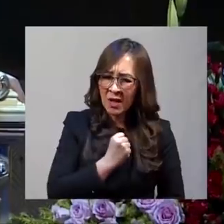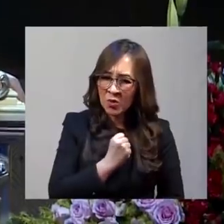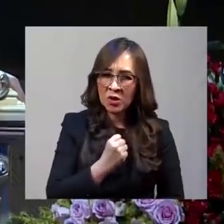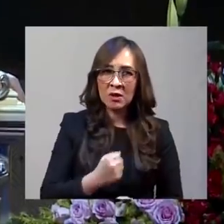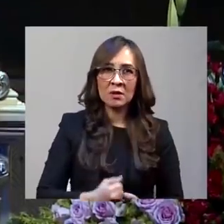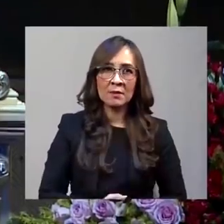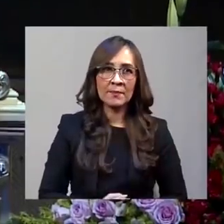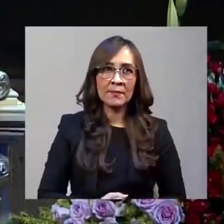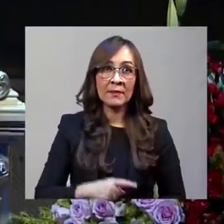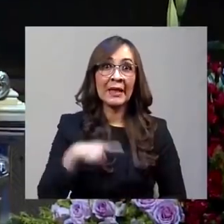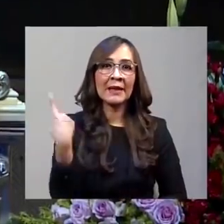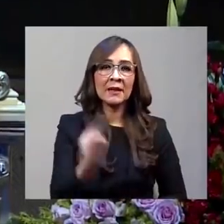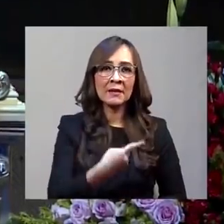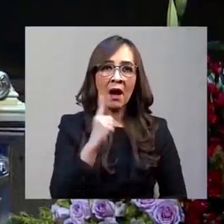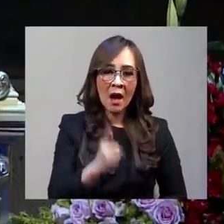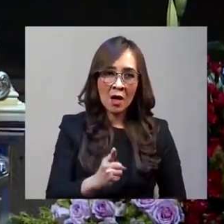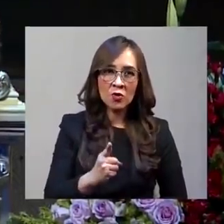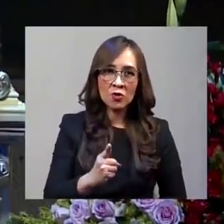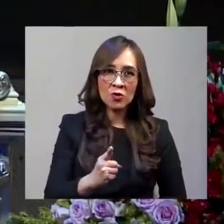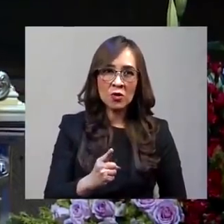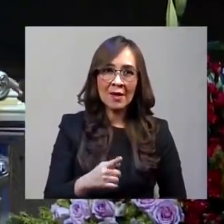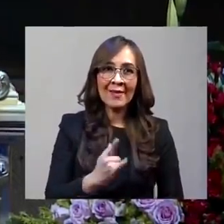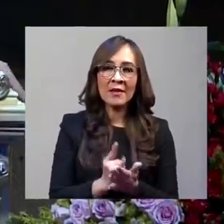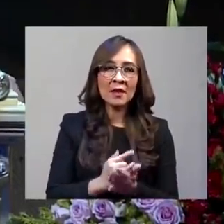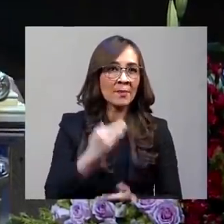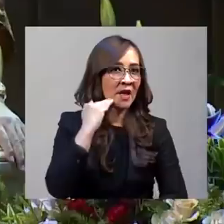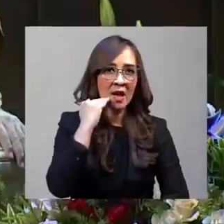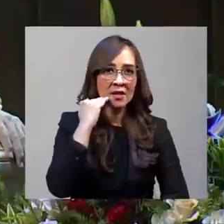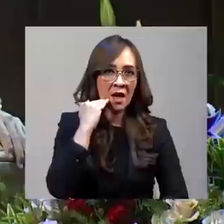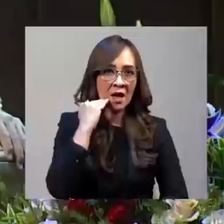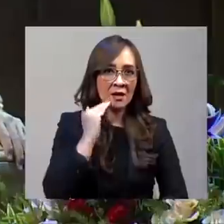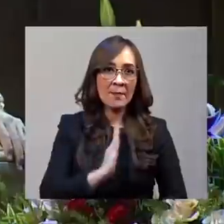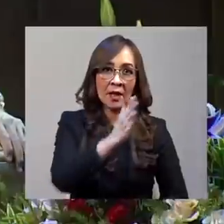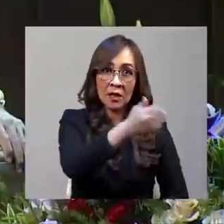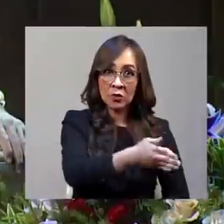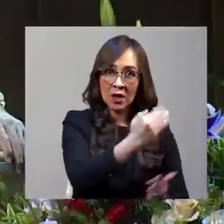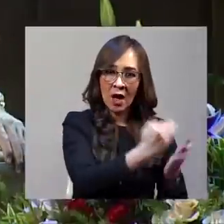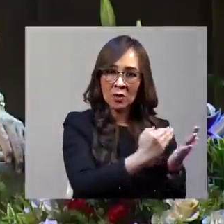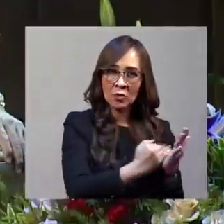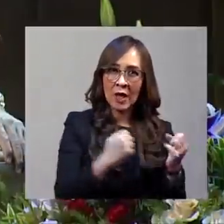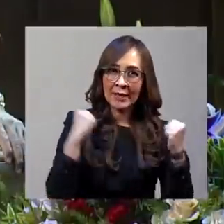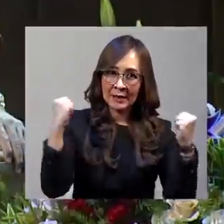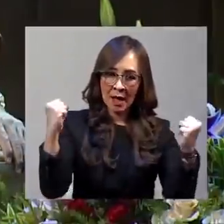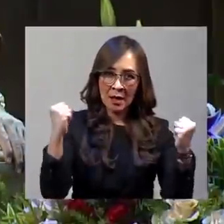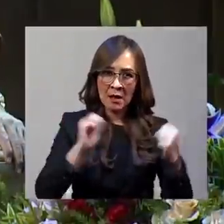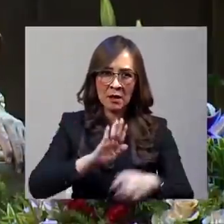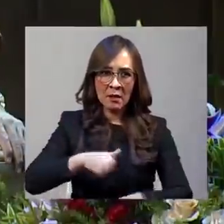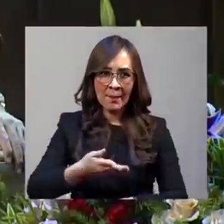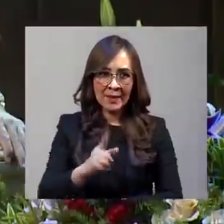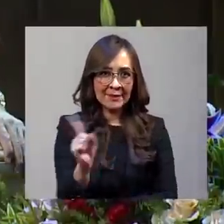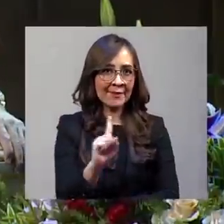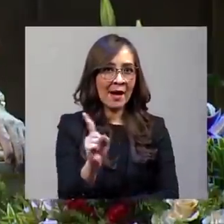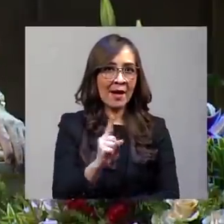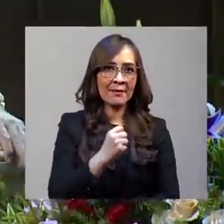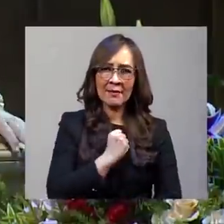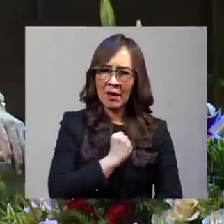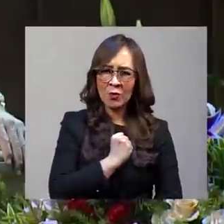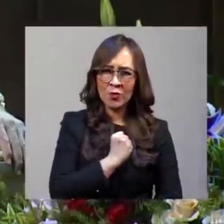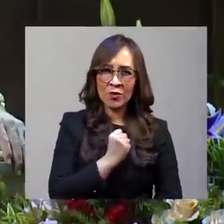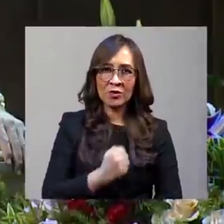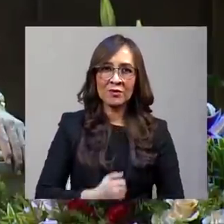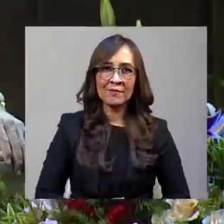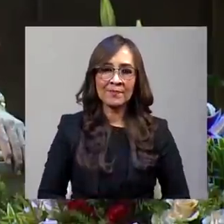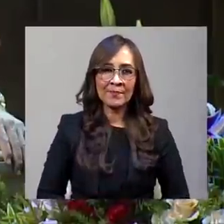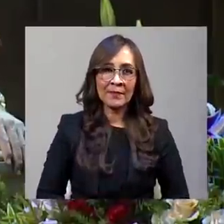Betul kita harus berjaga, betul kita harus ikuti protokol kesehatan pemerintah. Tapi kita gak boleh parno, kita gak boleh takut. Saya suka bilang